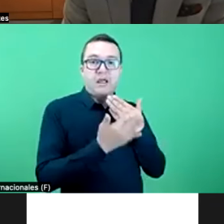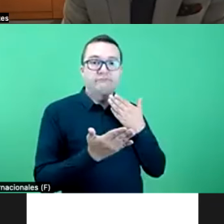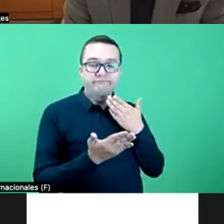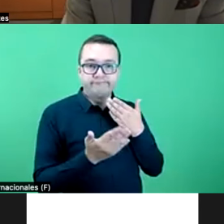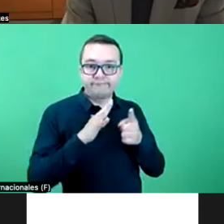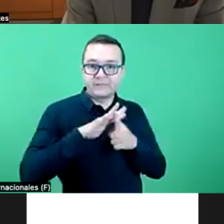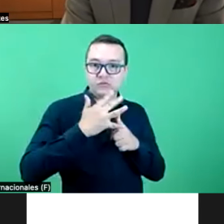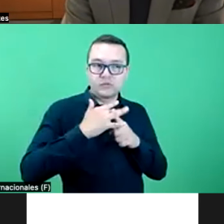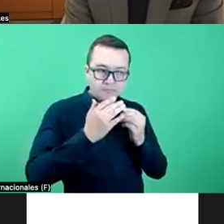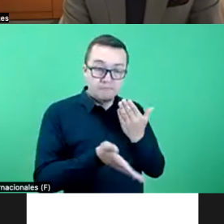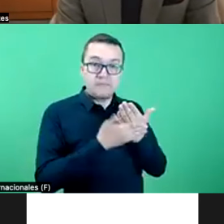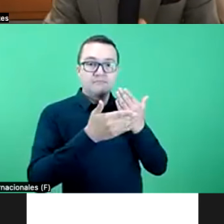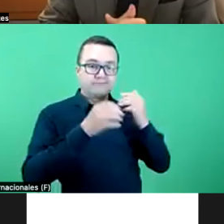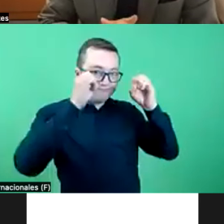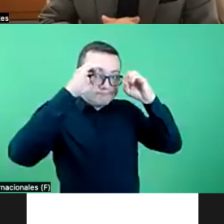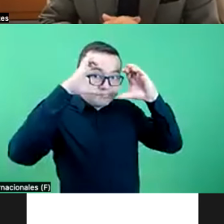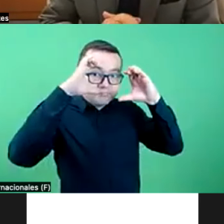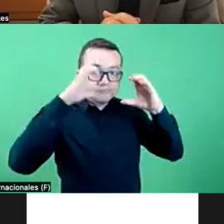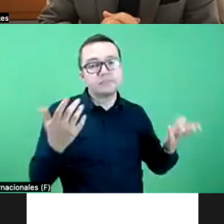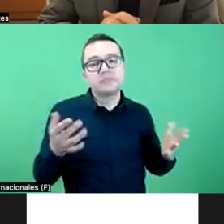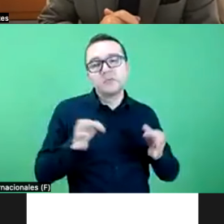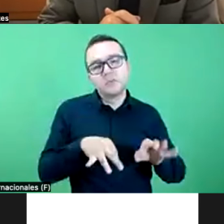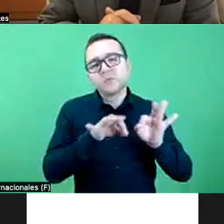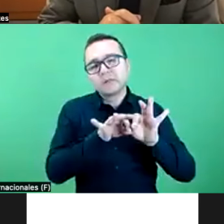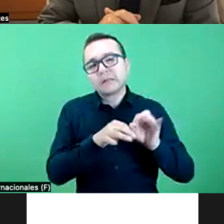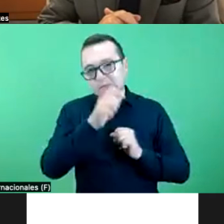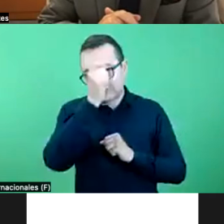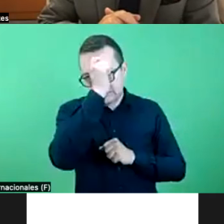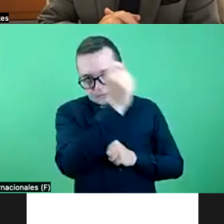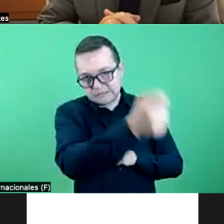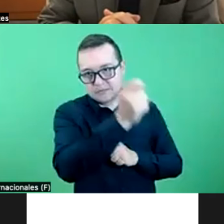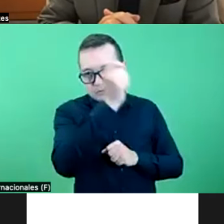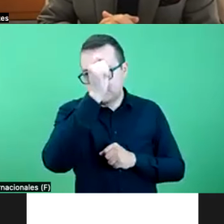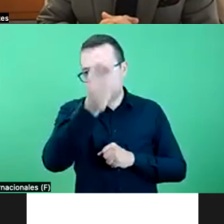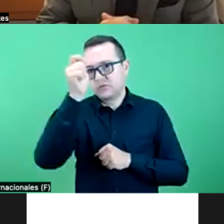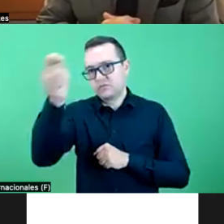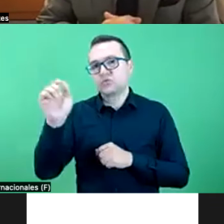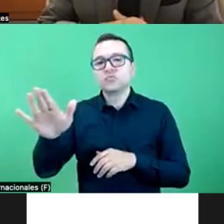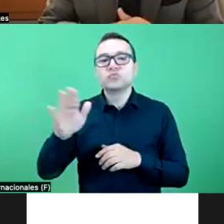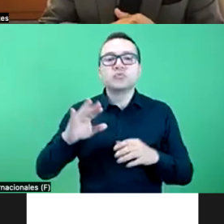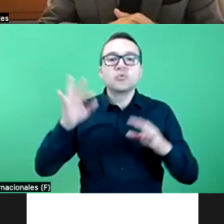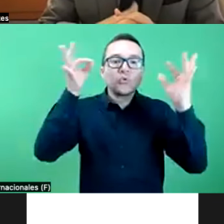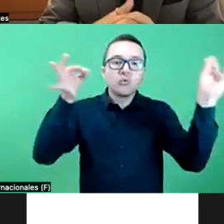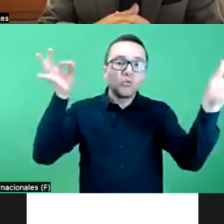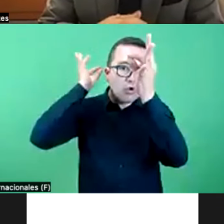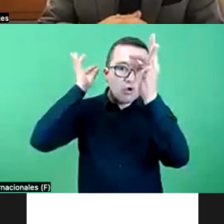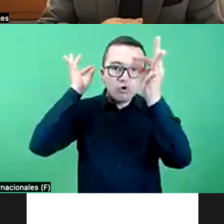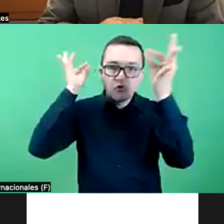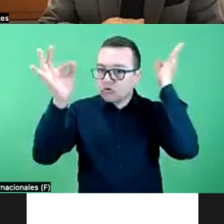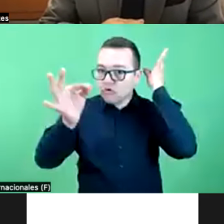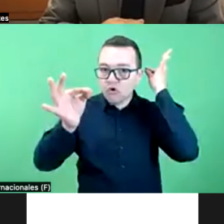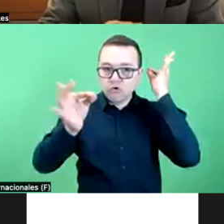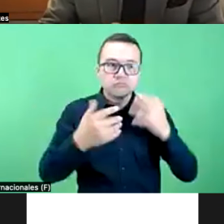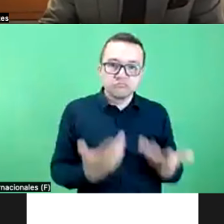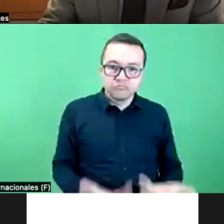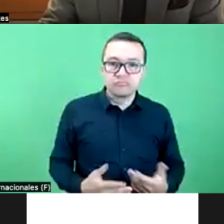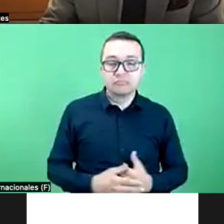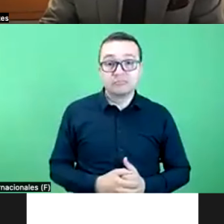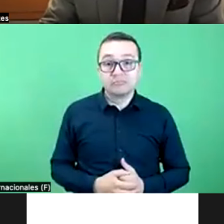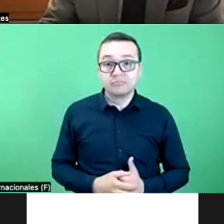situations. Il est important d'aller de l'avant vers une culture de respect, chacun depuis son rôle. Mais vraiment, il faut